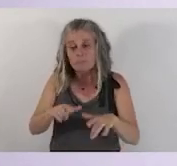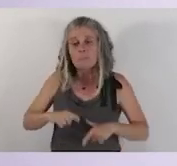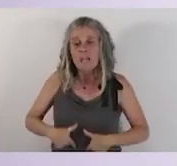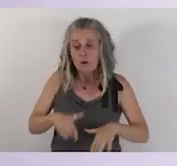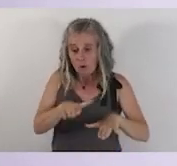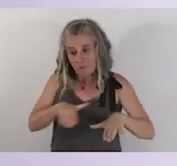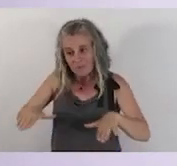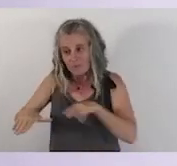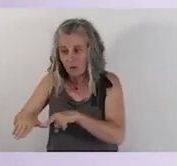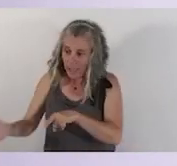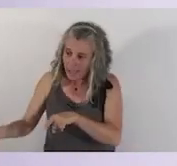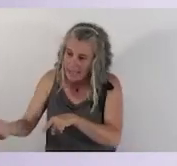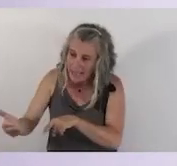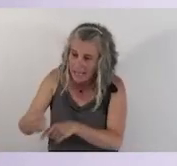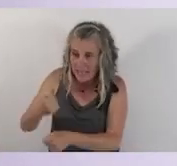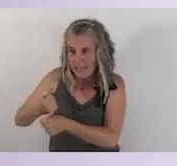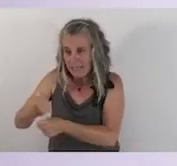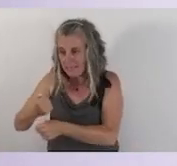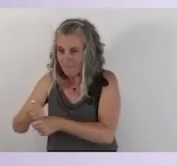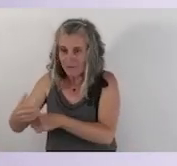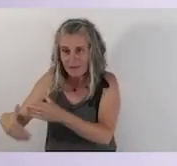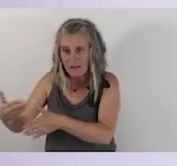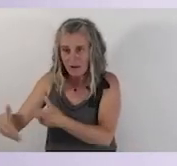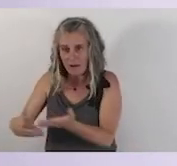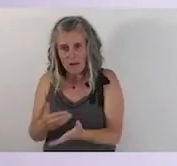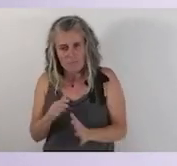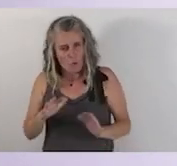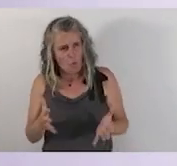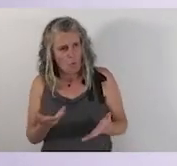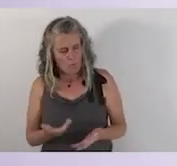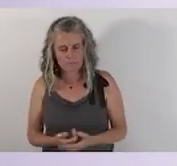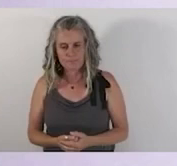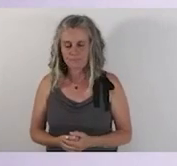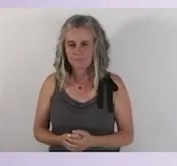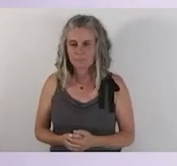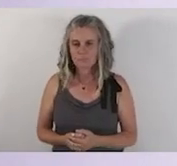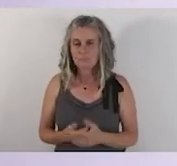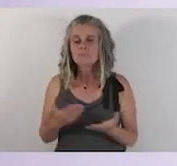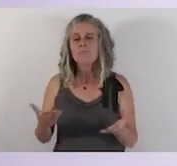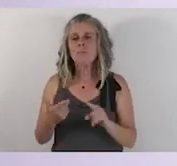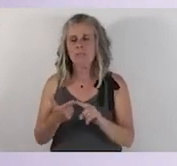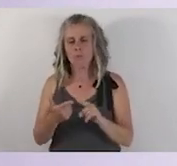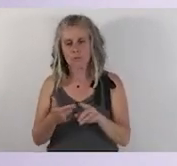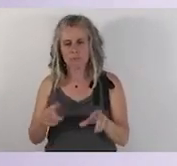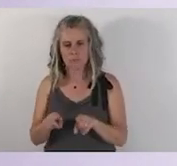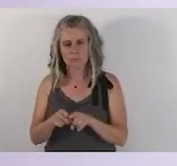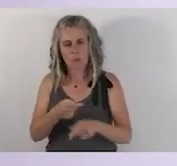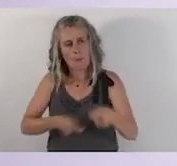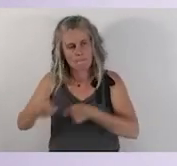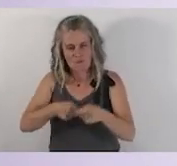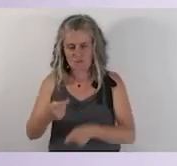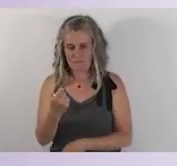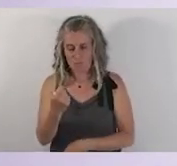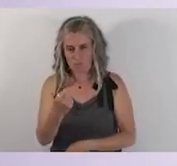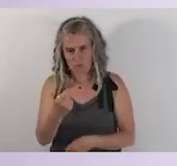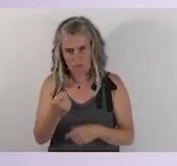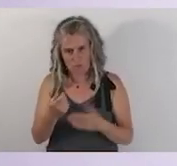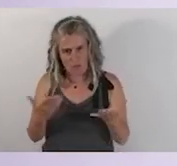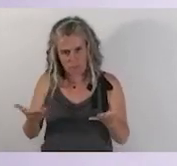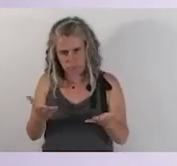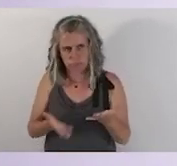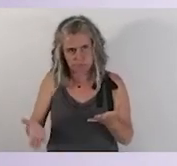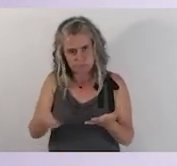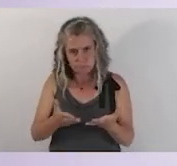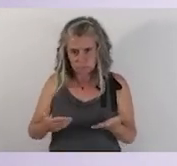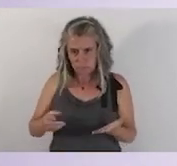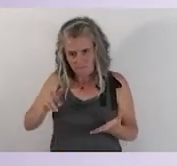de la concertation avec les directeurs? Enfin, c'est un soutien financier marqué au projet pédagogique innovant des enseignants dans le 7e pour garantir l'attractivité de